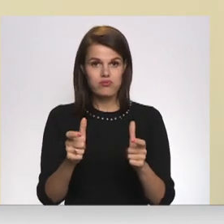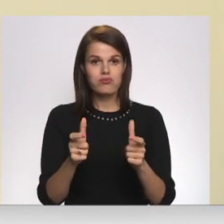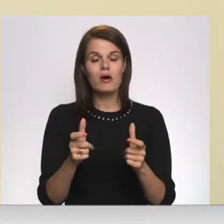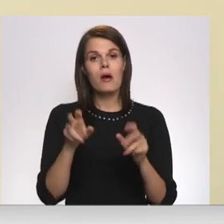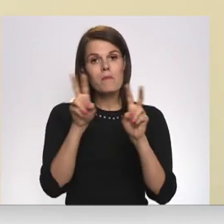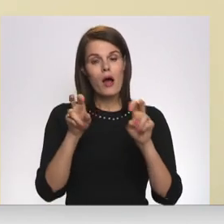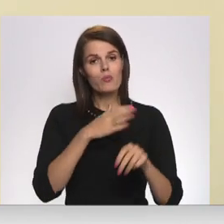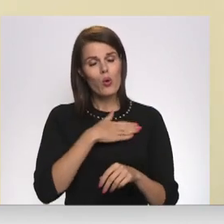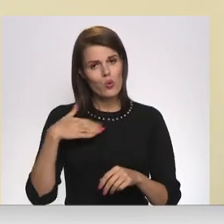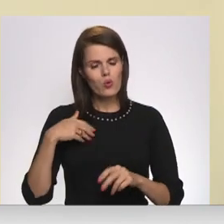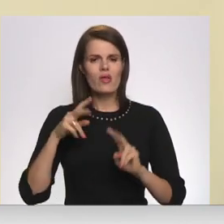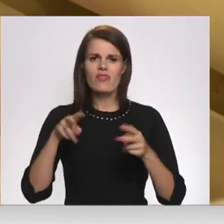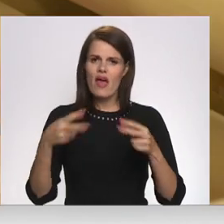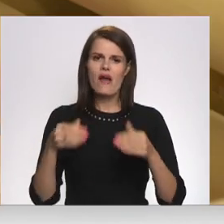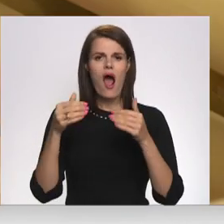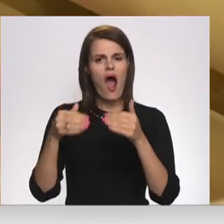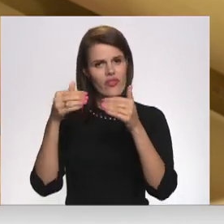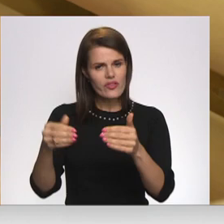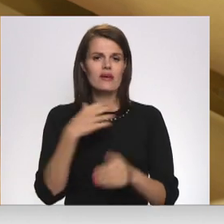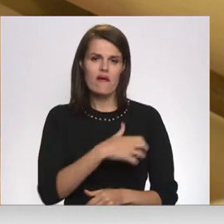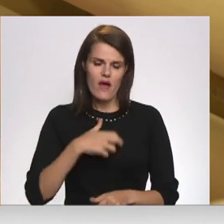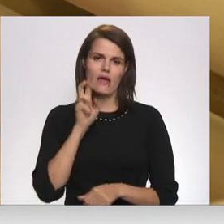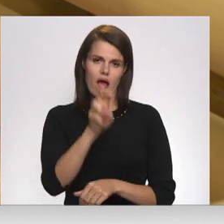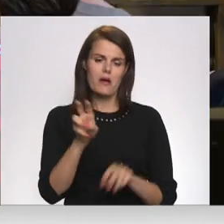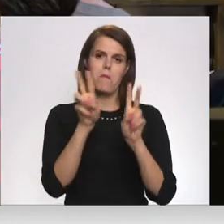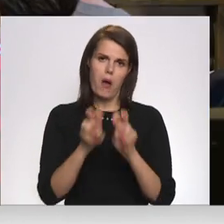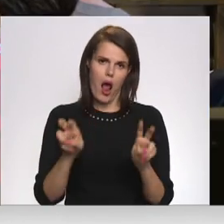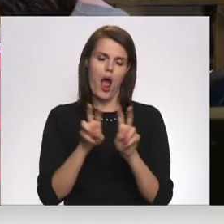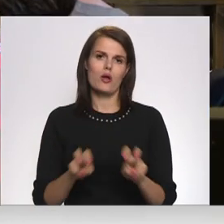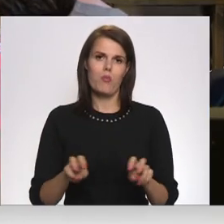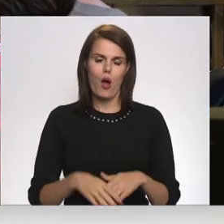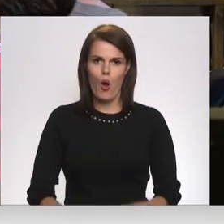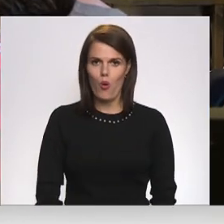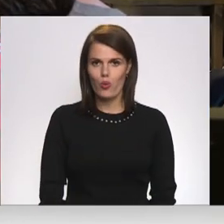savas krūtis, neatlikt šo pārbaudi. Aiki Incīns, Ivans, Latvijas televīzija.